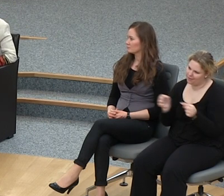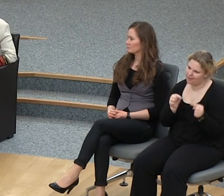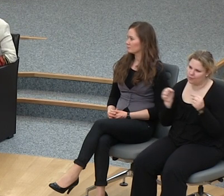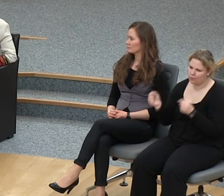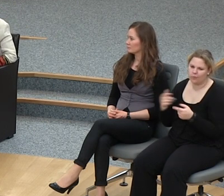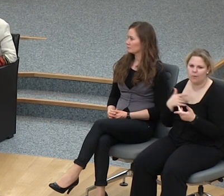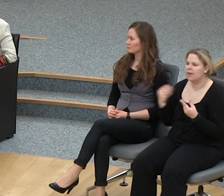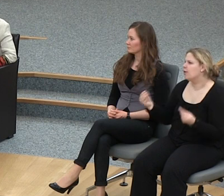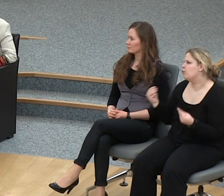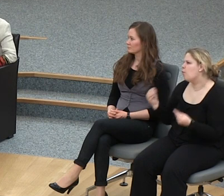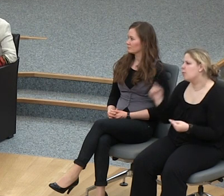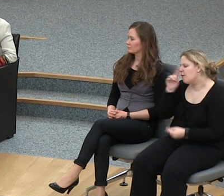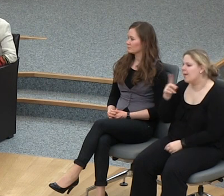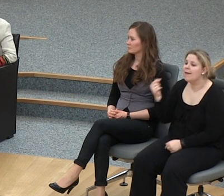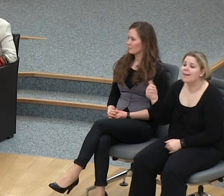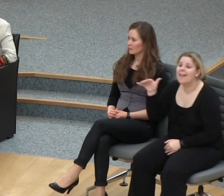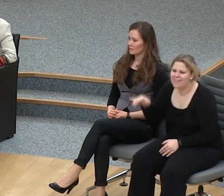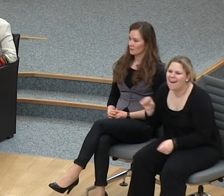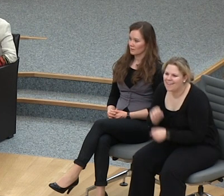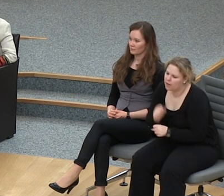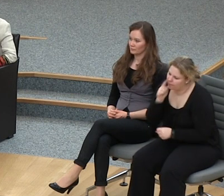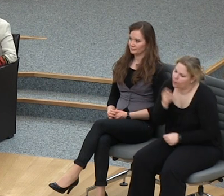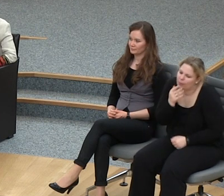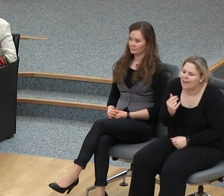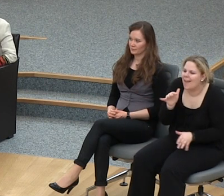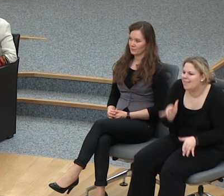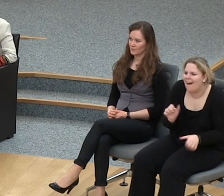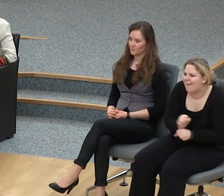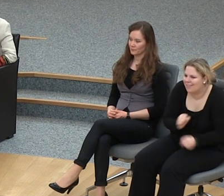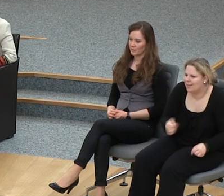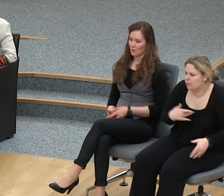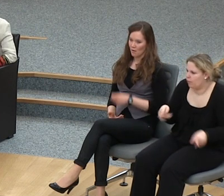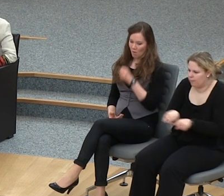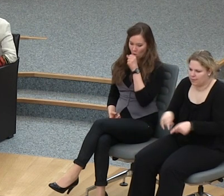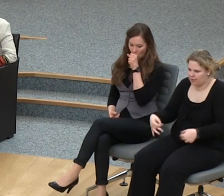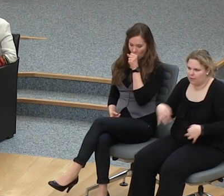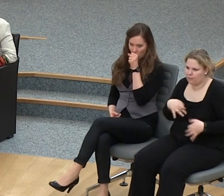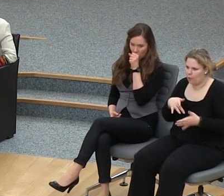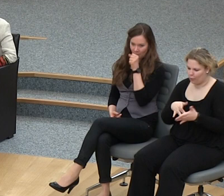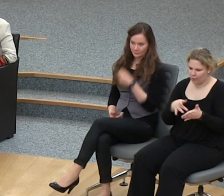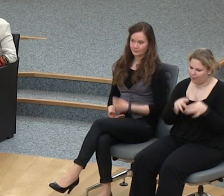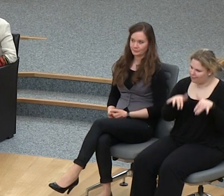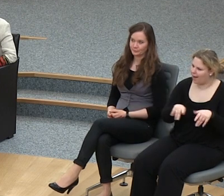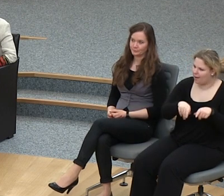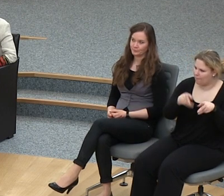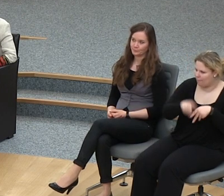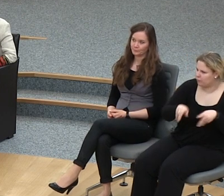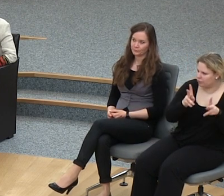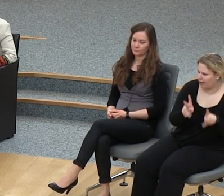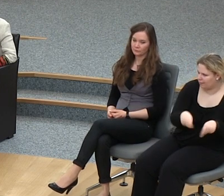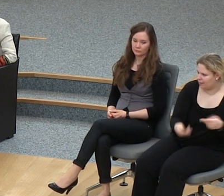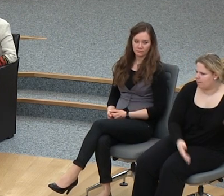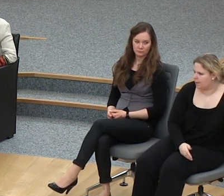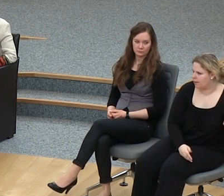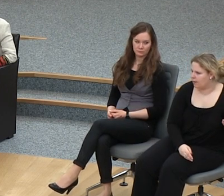ein Totschlagargument, weil Menschenrechte umzusetzen, ist unsere allgemeine Verpflichtung. Und wenn Sie sagen,